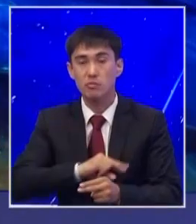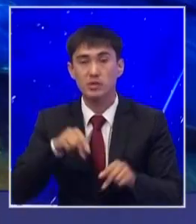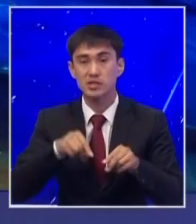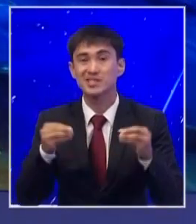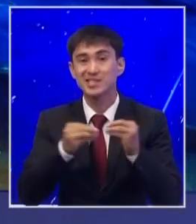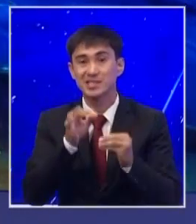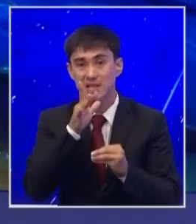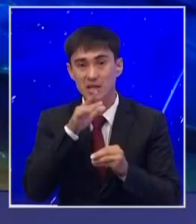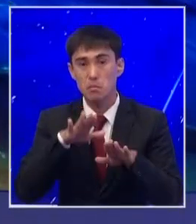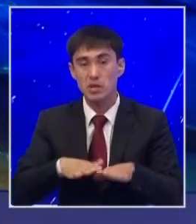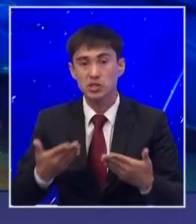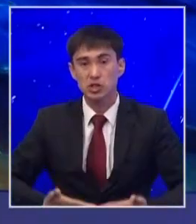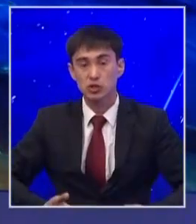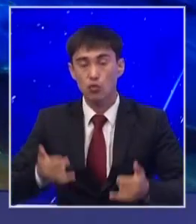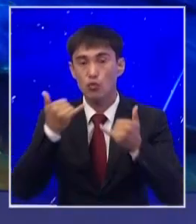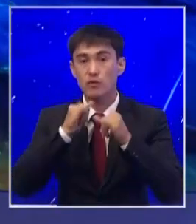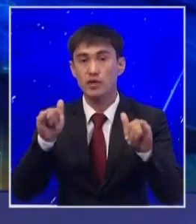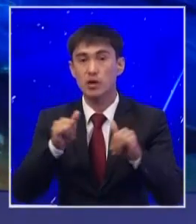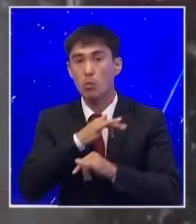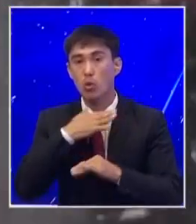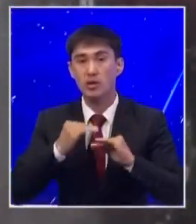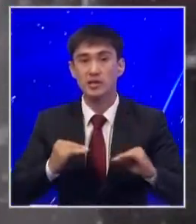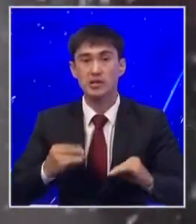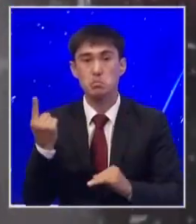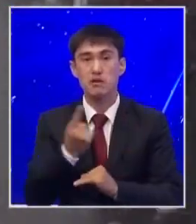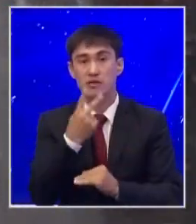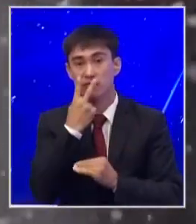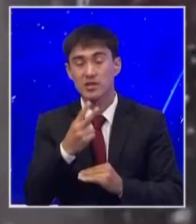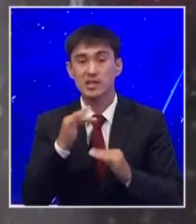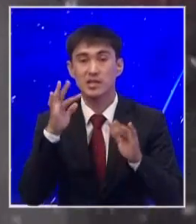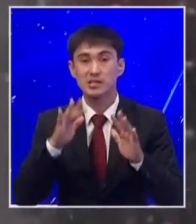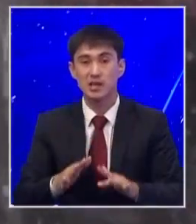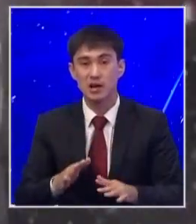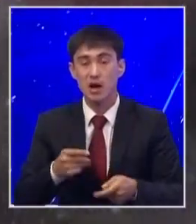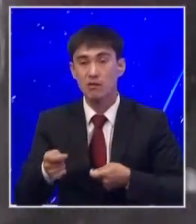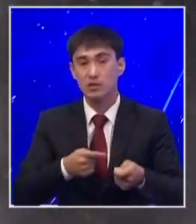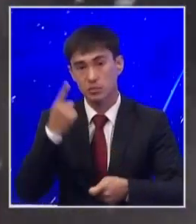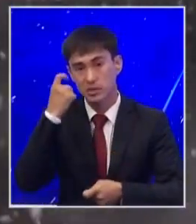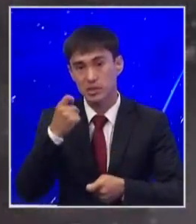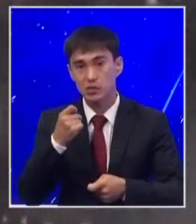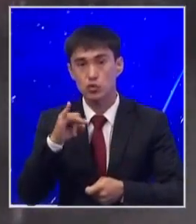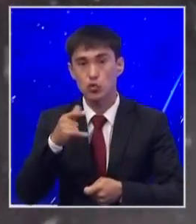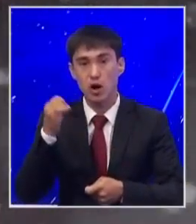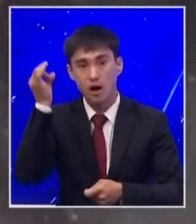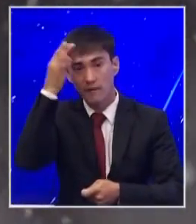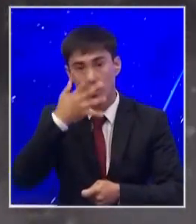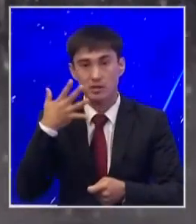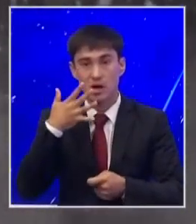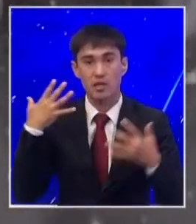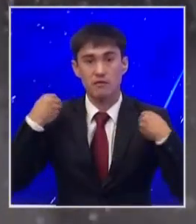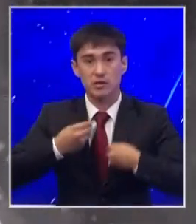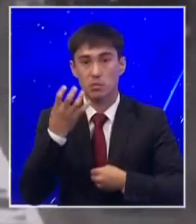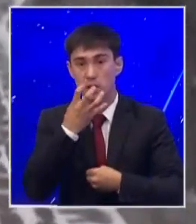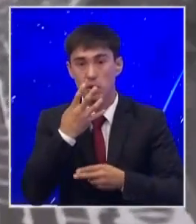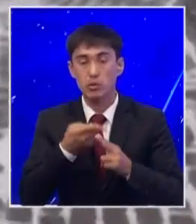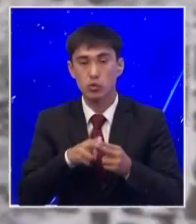здесь 10 лет. Местные жители в удивлении, а многие дети первый раз видят снег. Власти посоветовали южноафриканцам одеваться